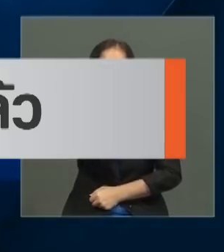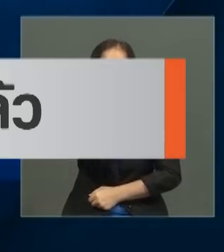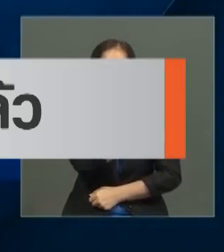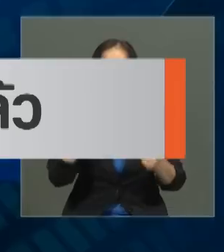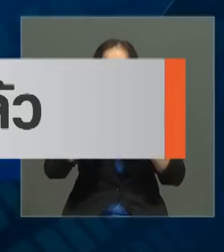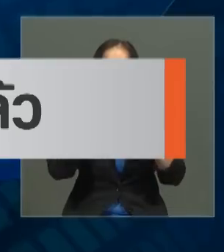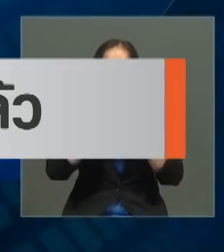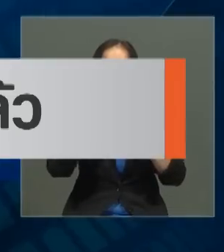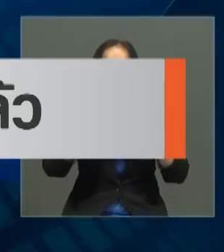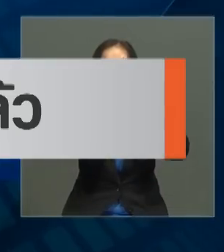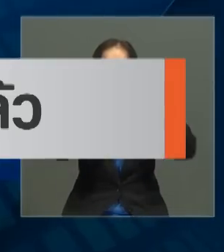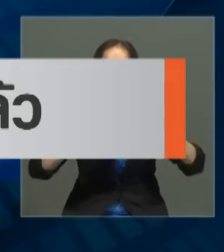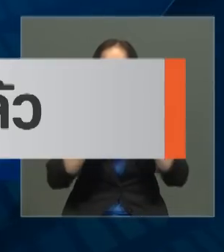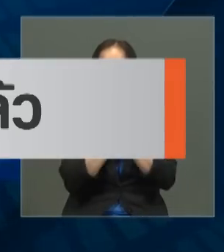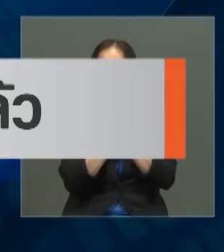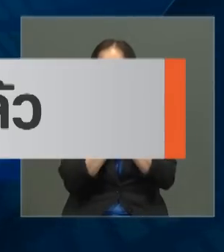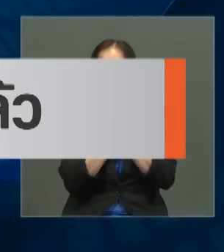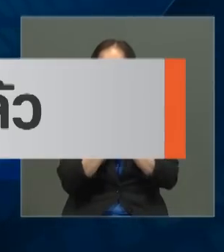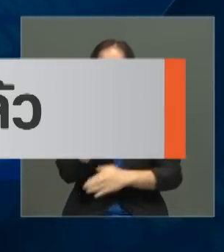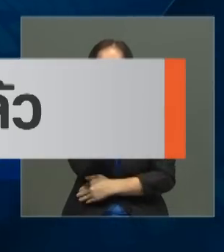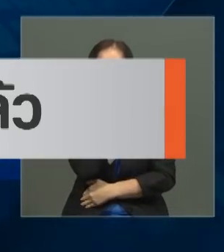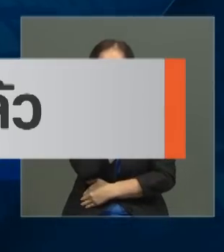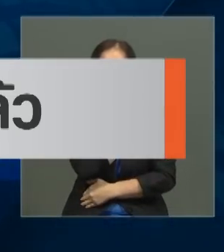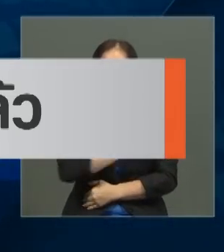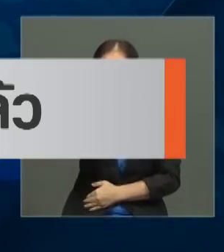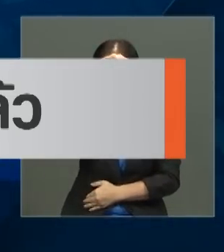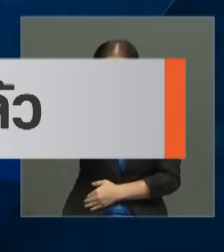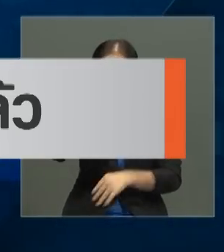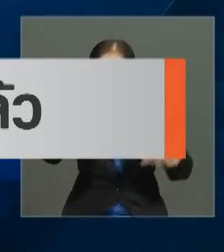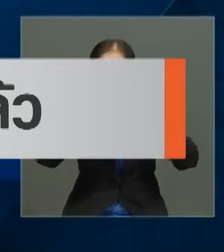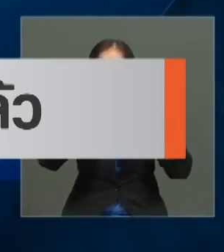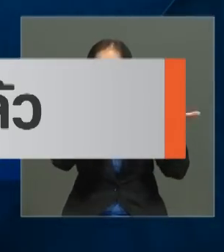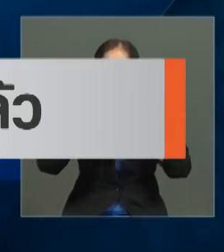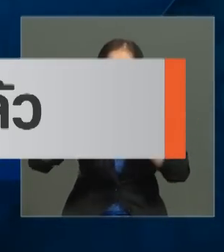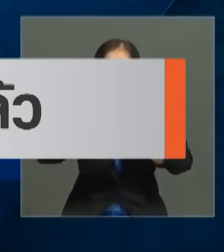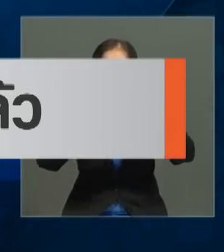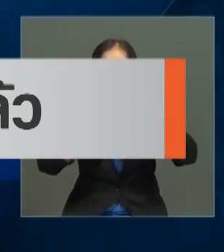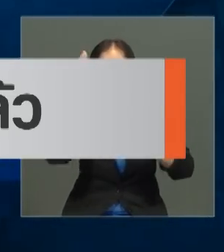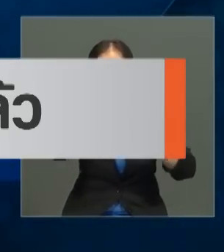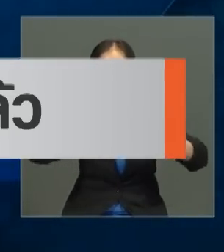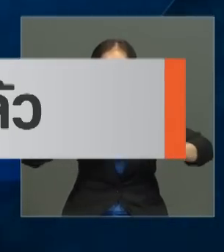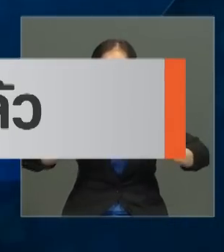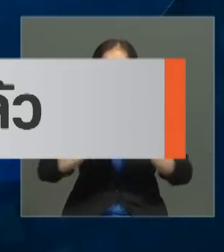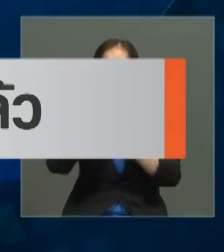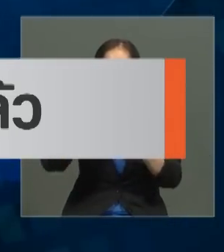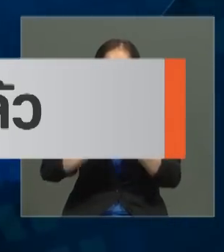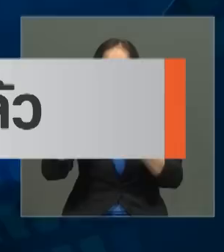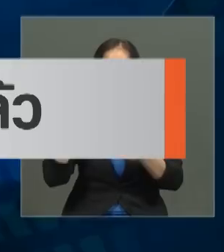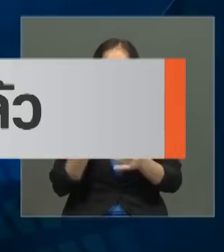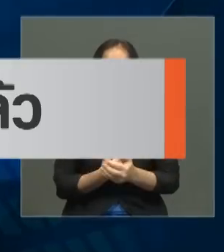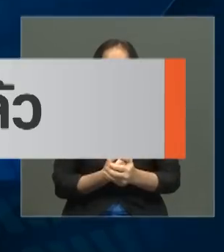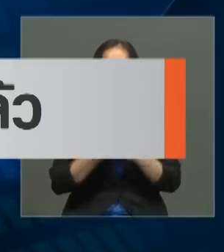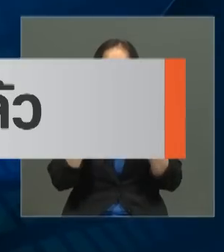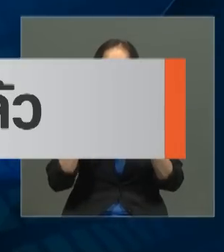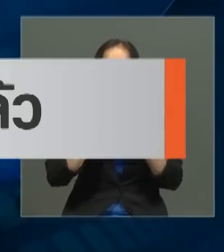ก็เข้ามามีบทบาทร่วมด้วยช่วยกันในรูปแบบพระไม่ทิ้งโยมเข้ามาคอยให้ความช่วยเหลือผู้ติดเชื้อในกลุ่มชุมชนนะครับ